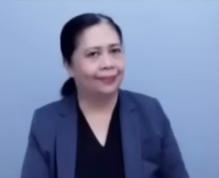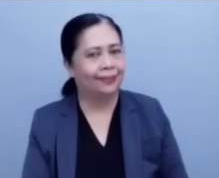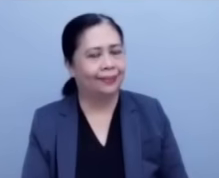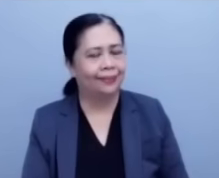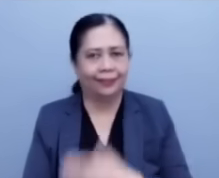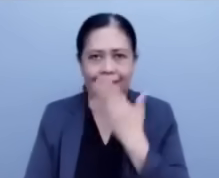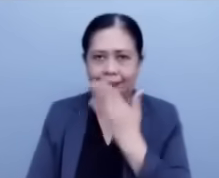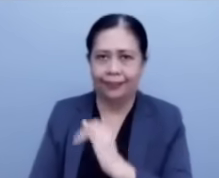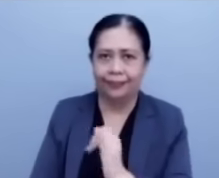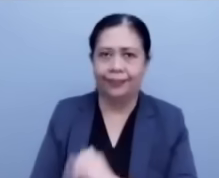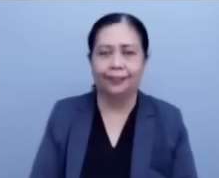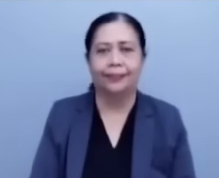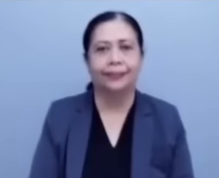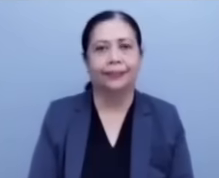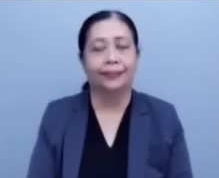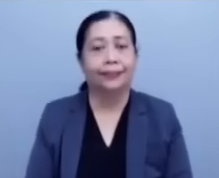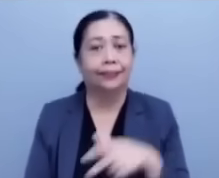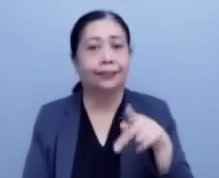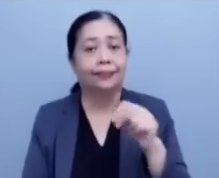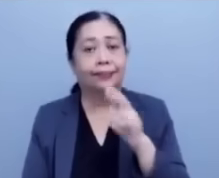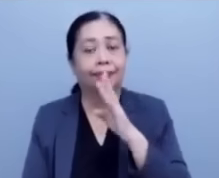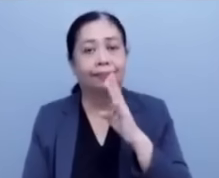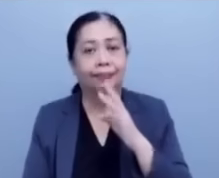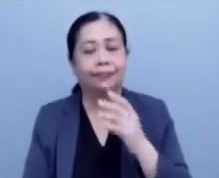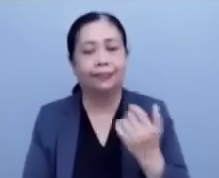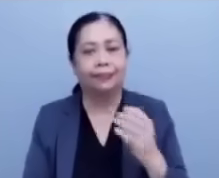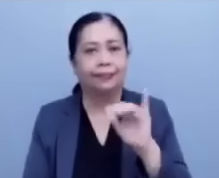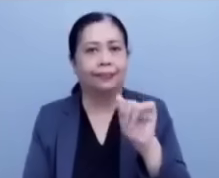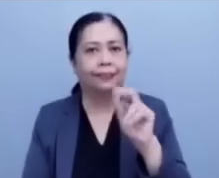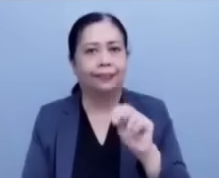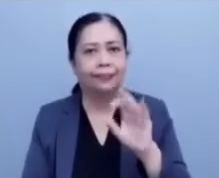sir. CPNP spokesperson Colonel Gene Fajardo.